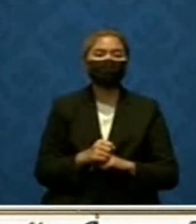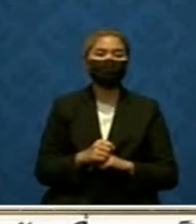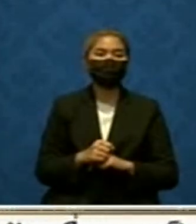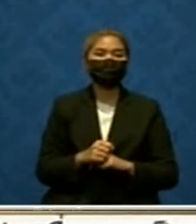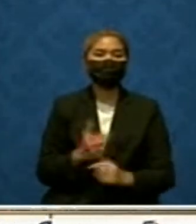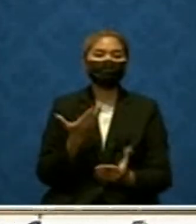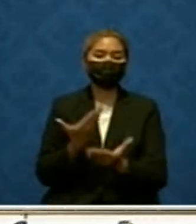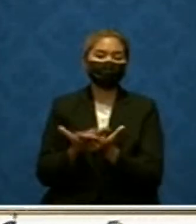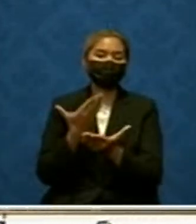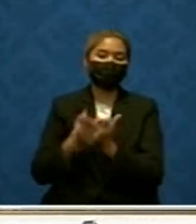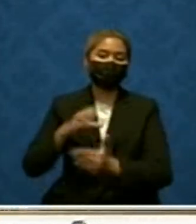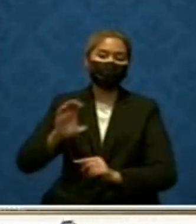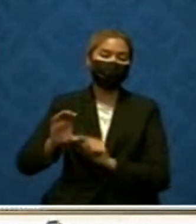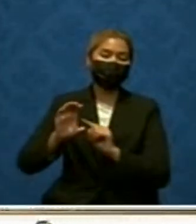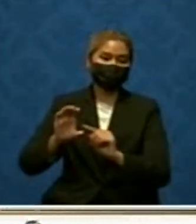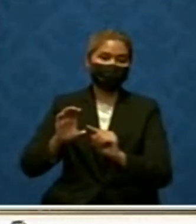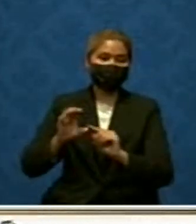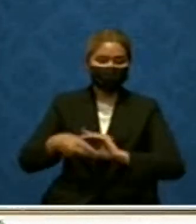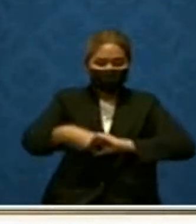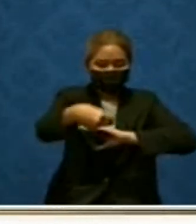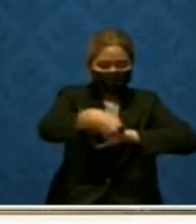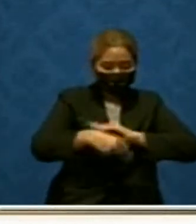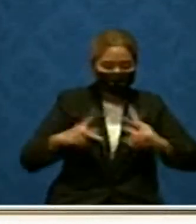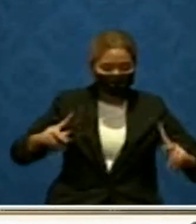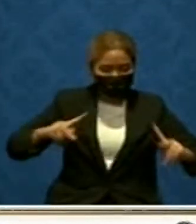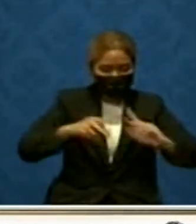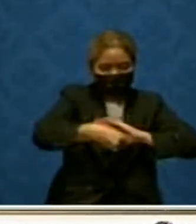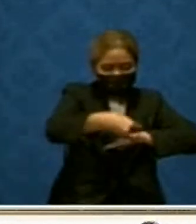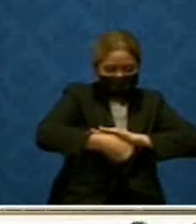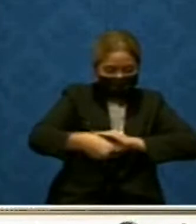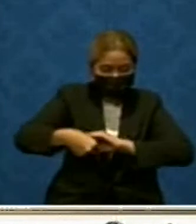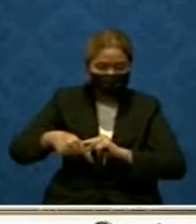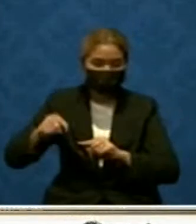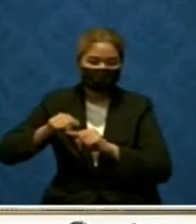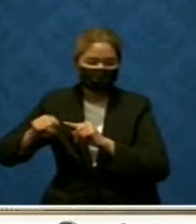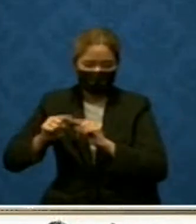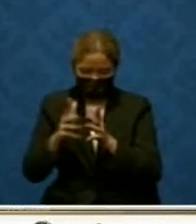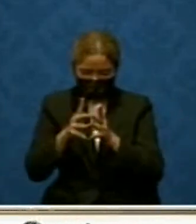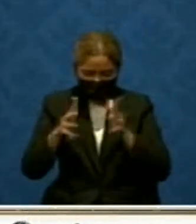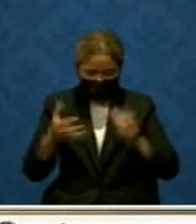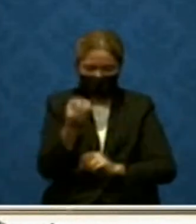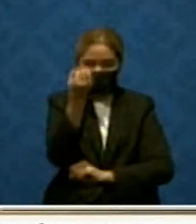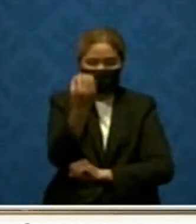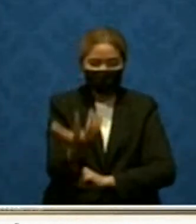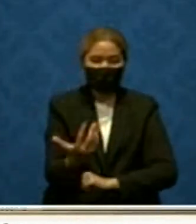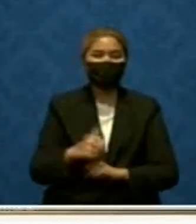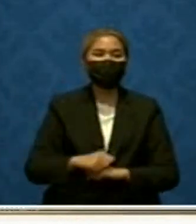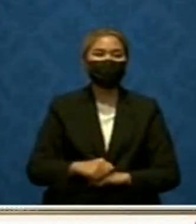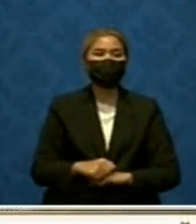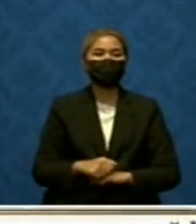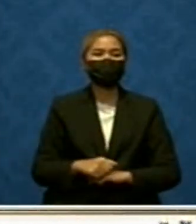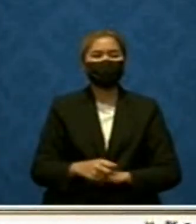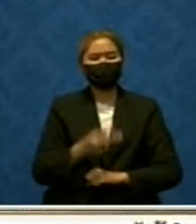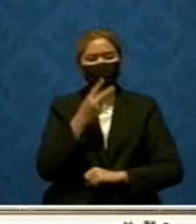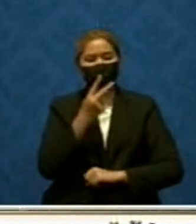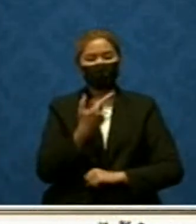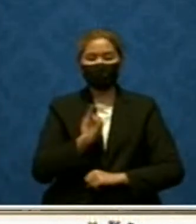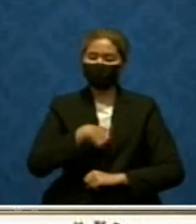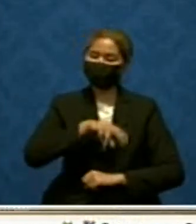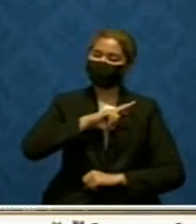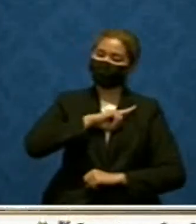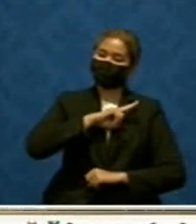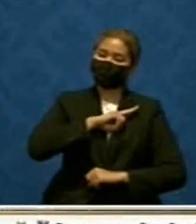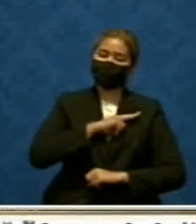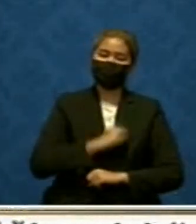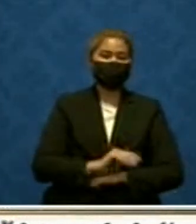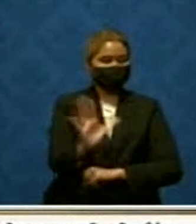งบกองทูนที่ซ่อนอยู่ตามกะรวงee เยอะมากและสนุสนานครับปาลปนิ endroitวเปเงิของฉันเงินของ